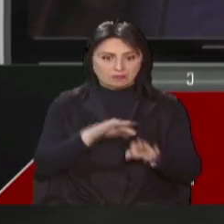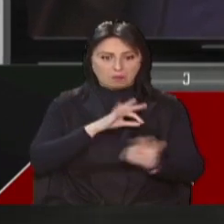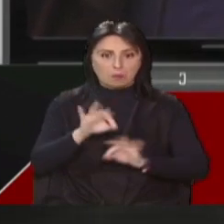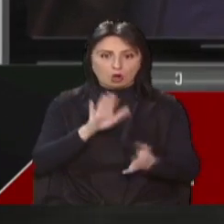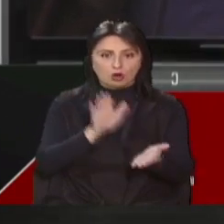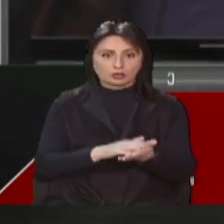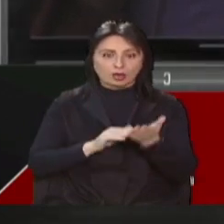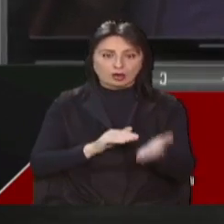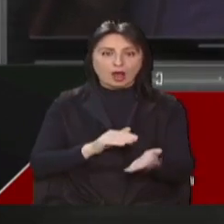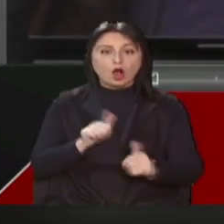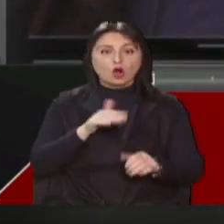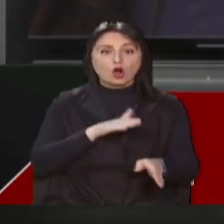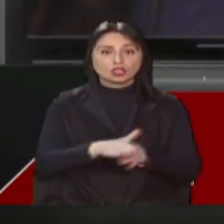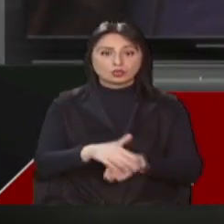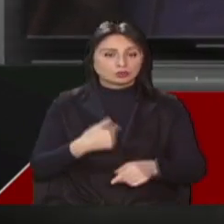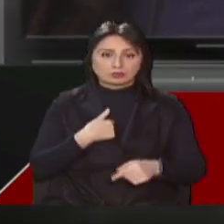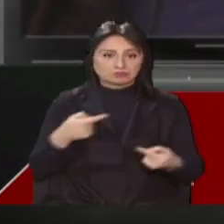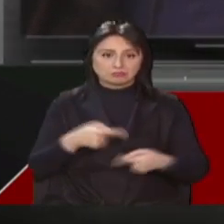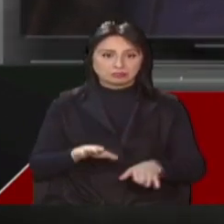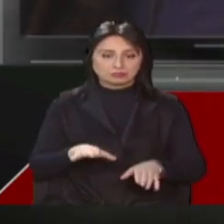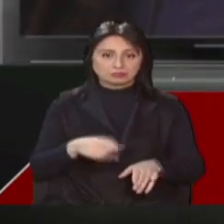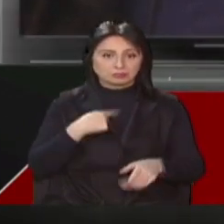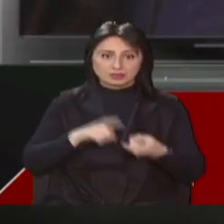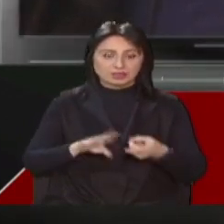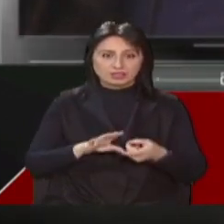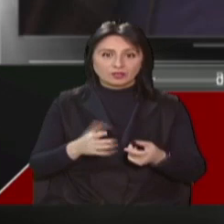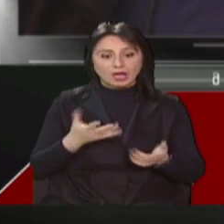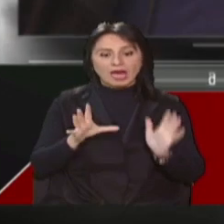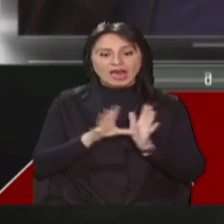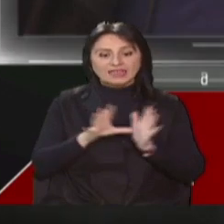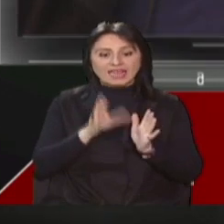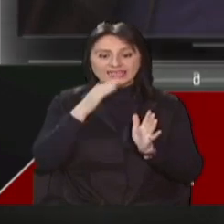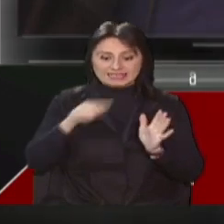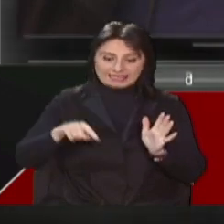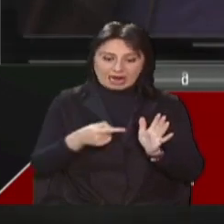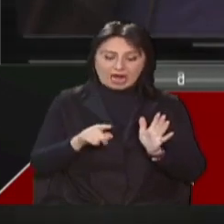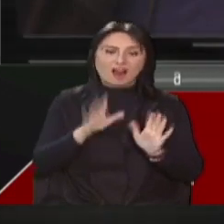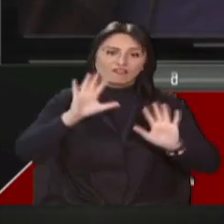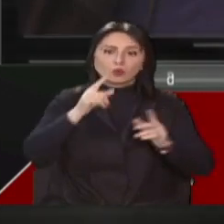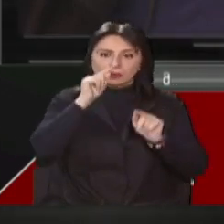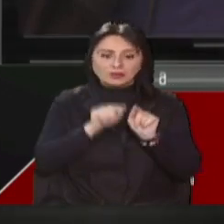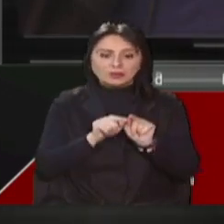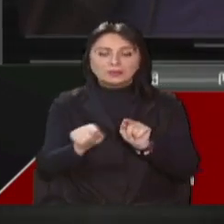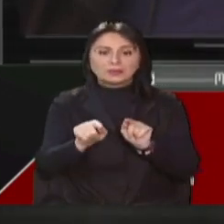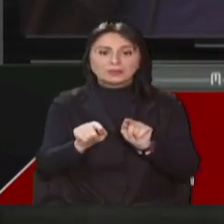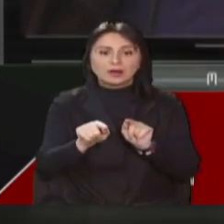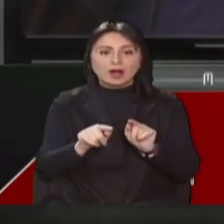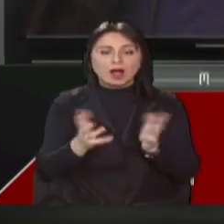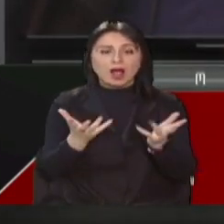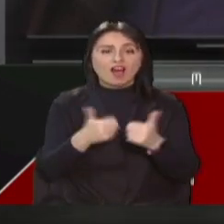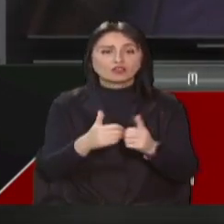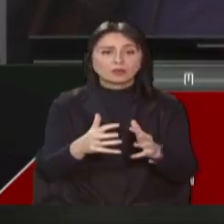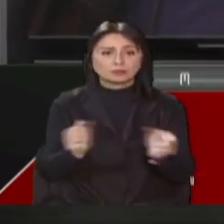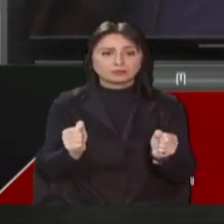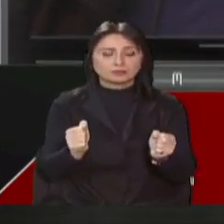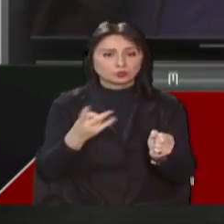შემთხვევებს საერთო თავდაპირველად. Და თუ კი გადავიდოდა დენი წყალში, ესეთ დროს რა უნდა მომხდარიყო? Უკვე რა უნდა